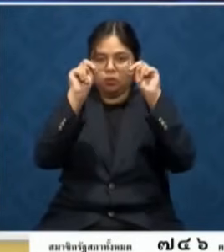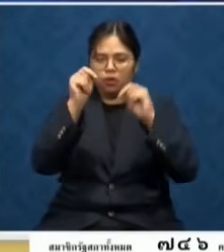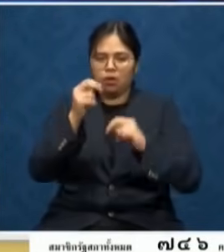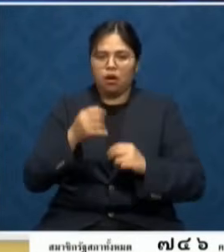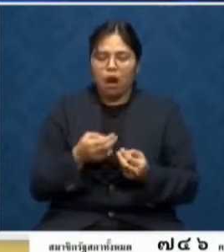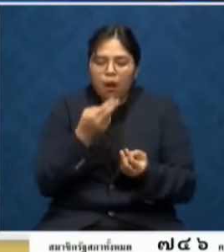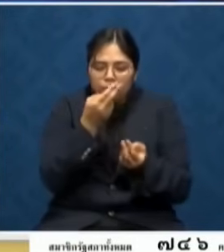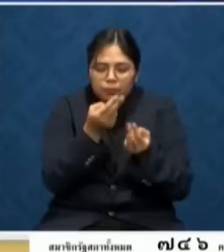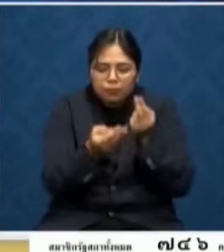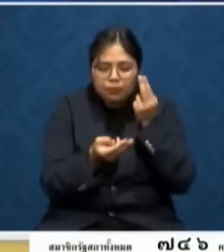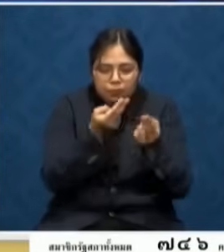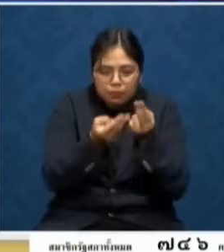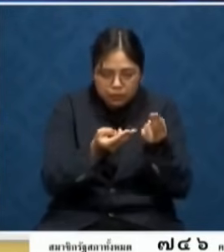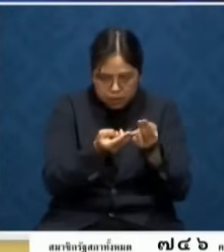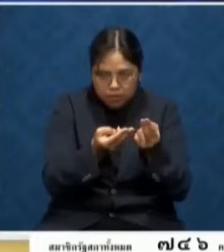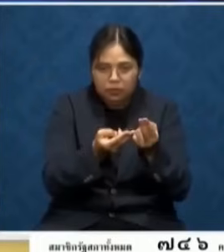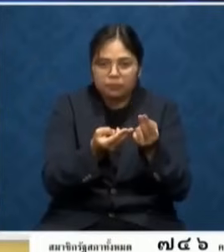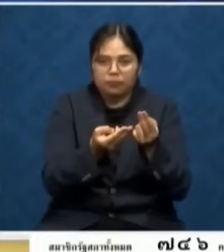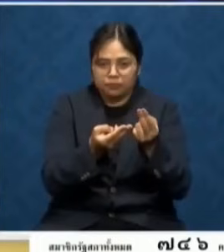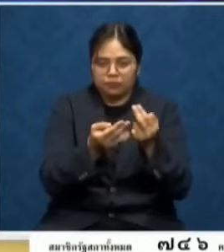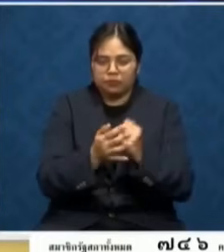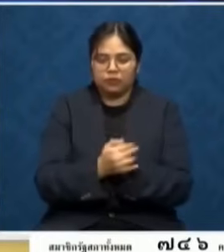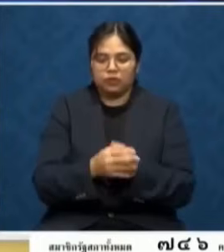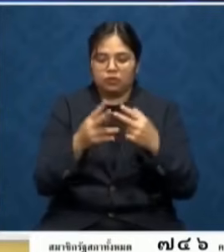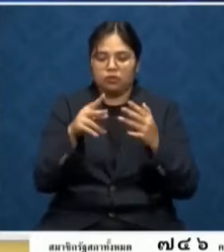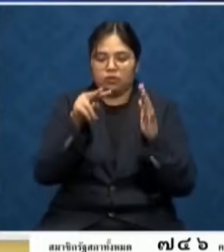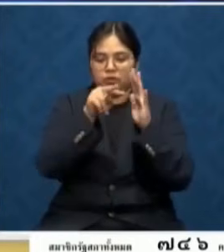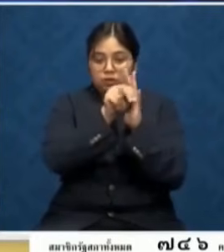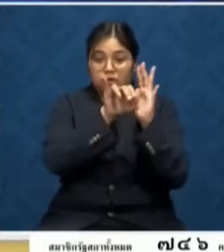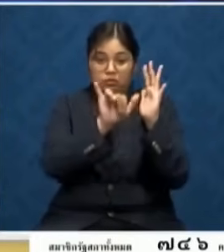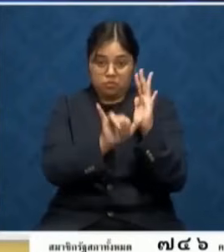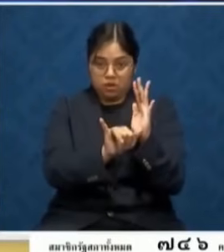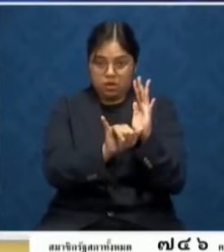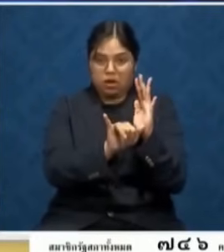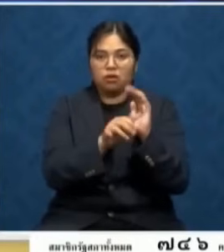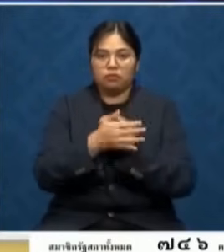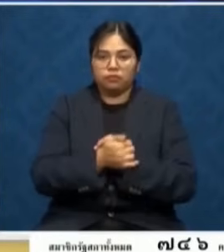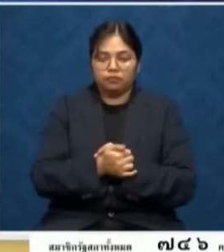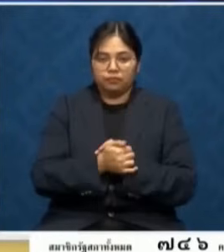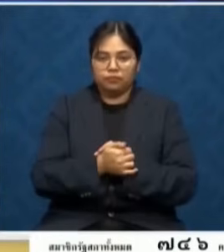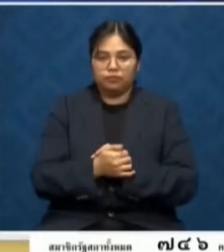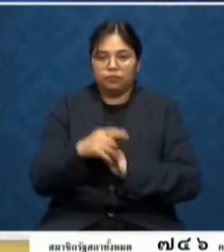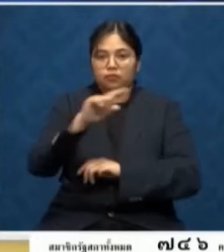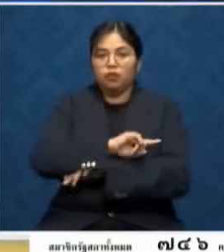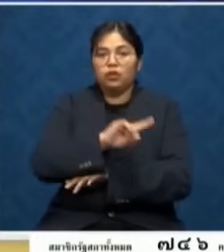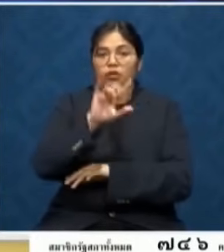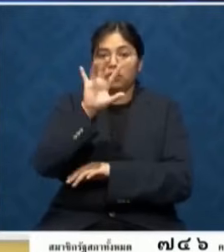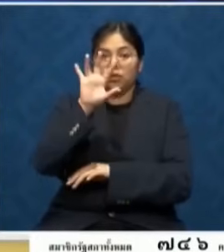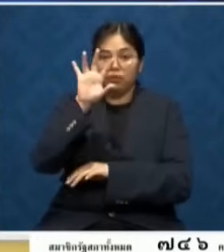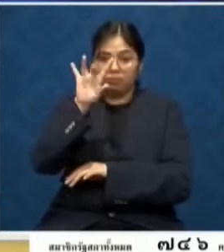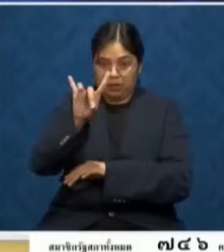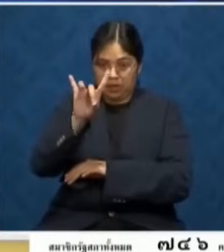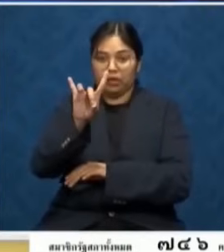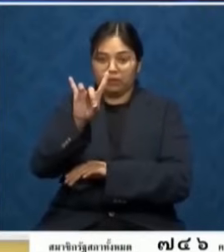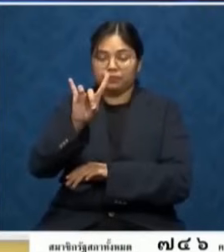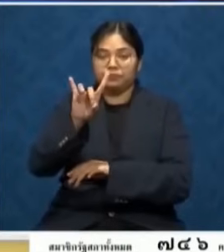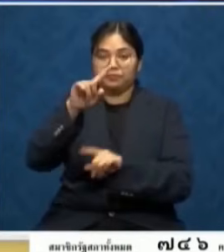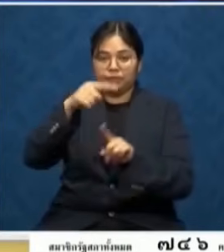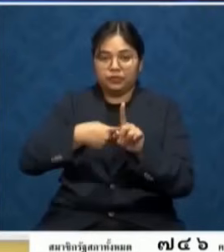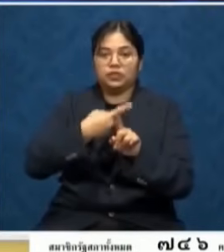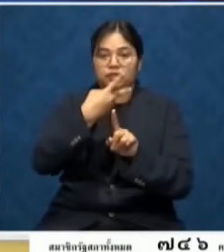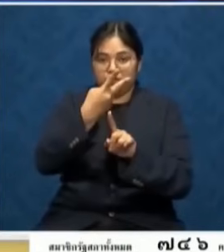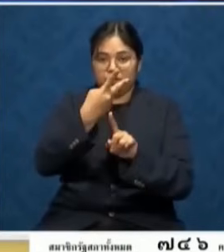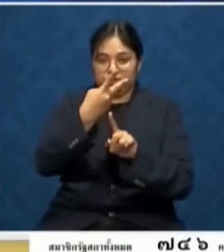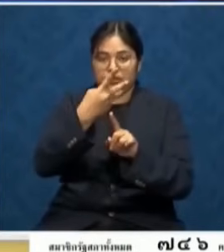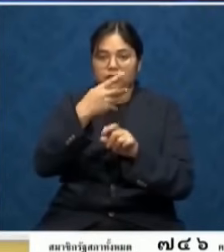ยมเหตุการณ์และให้นโยบาย8เมษายน2014นี่แหละครับเป็นจุ